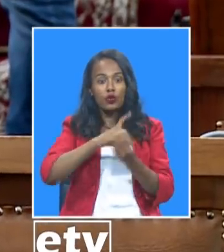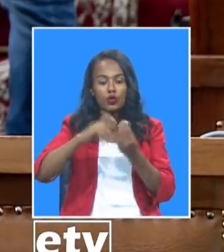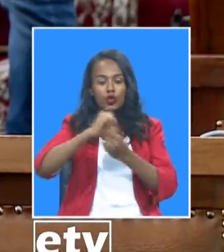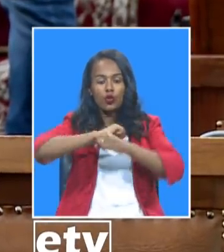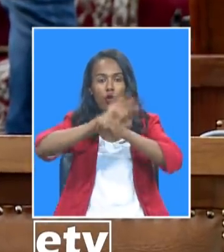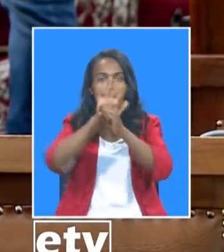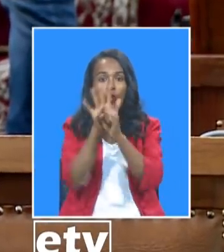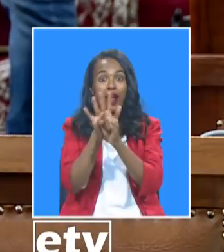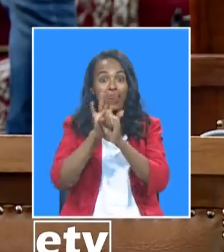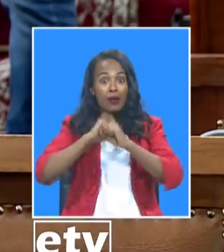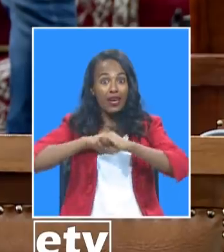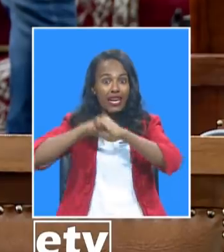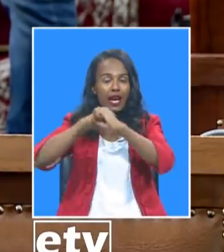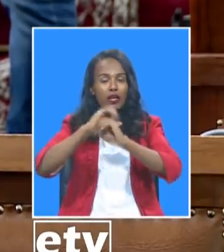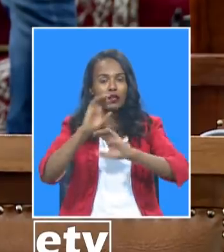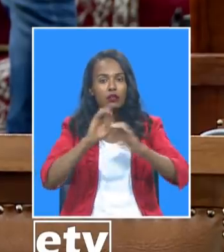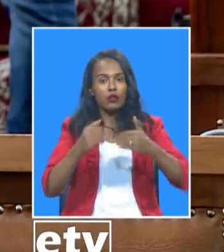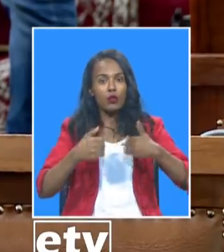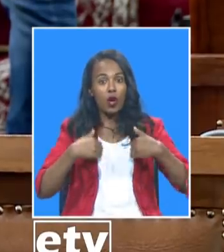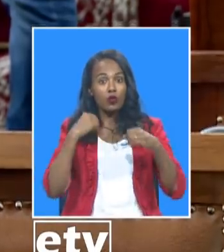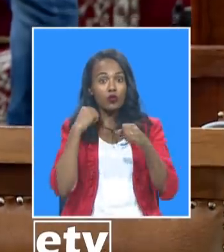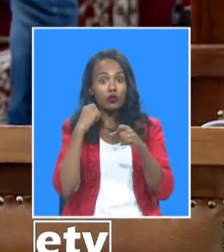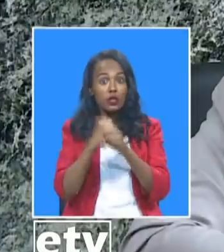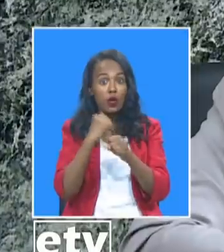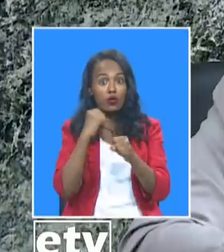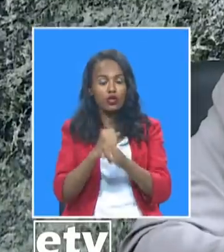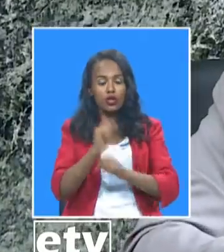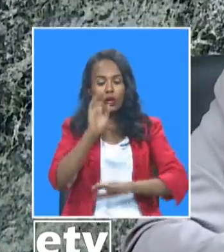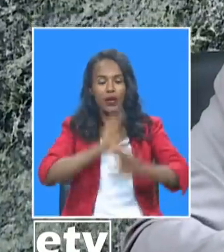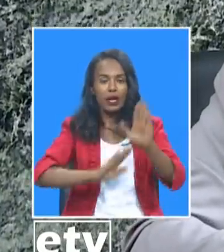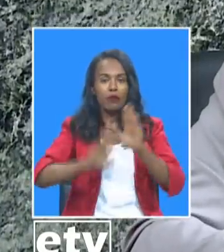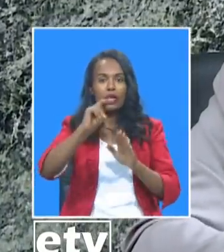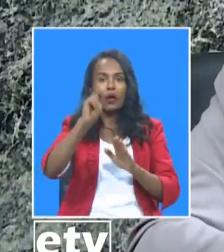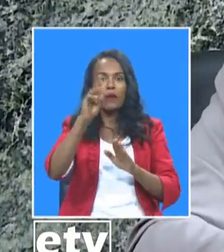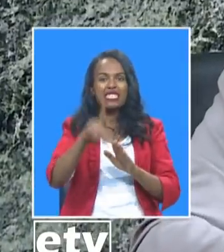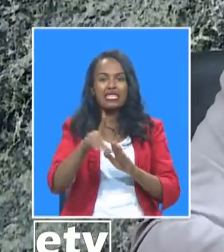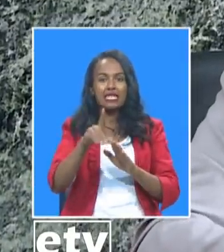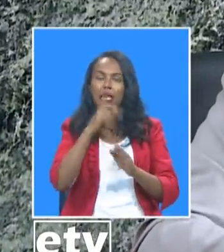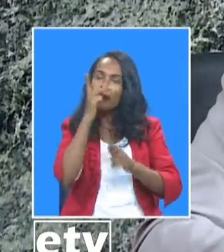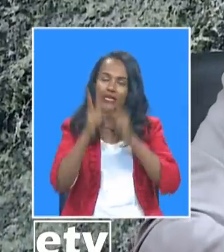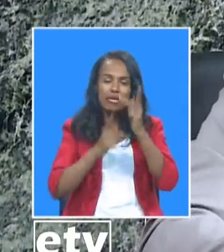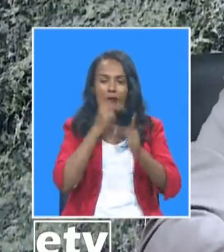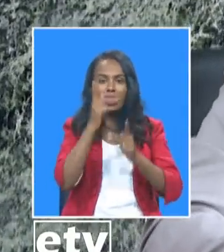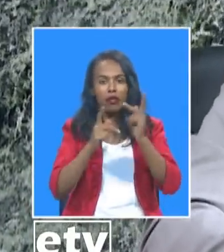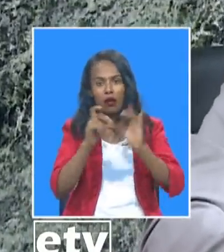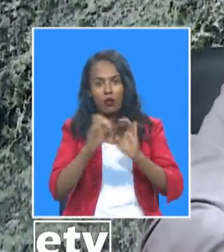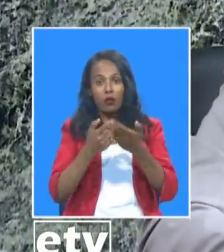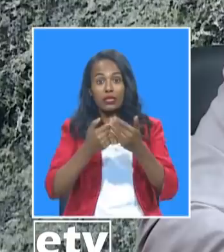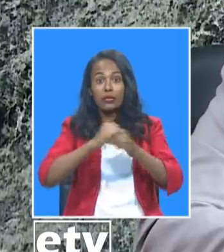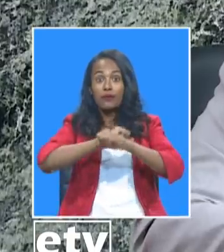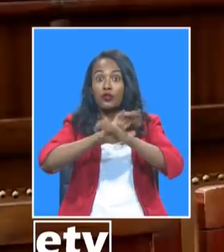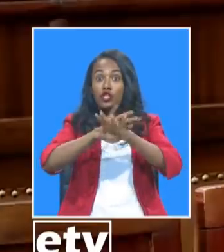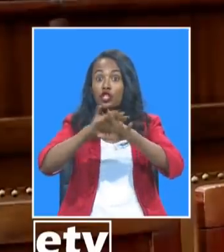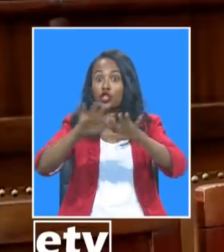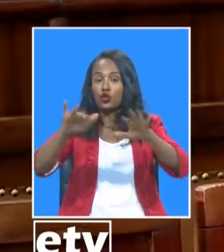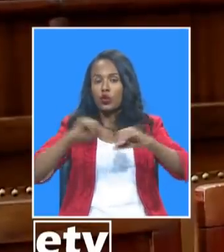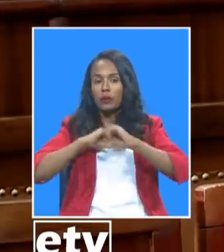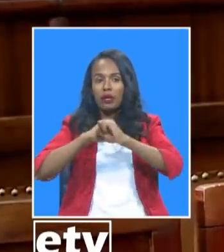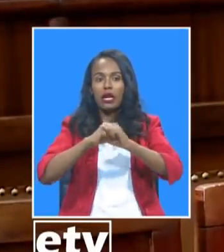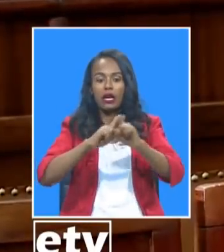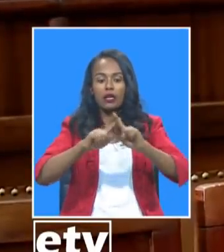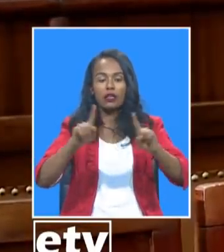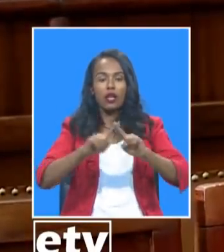ቫይረስን ለመከላከል እየተካሄዱ ያሉ ስራዎችን ለመገምገም የመስክ ምልከታም አካሂዷል። በዚህም ስርጭቱን ለመከላከል